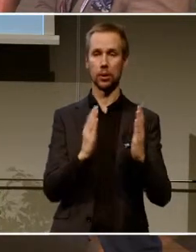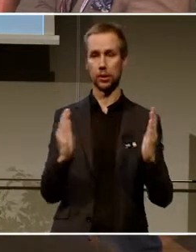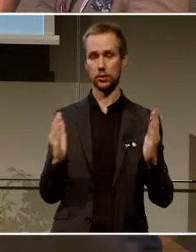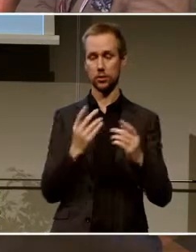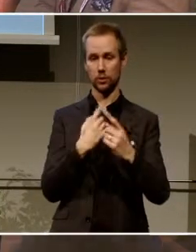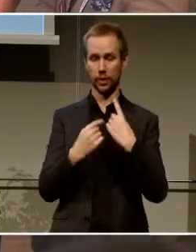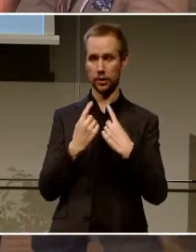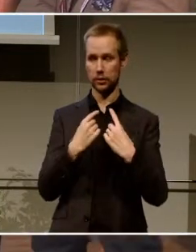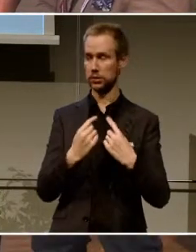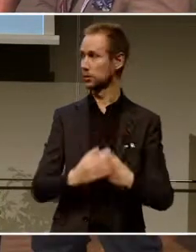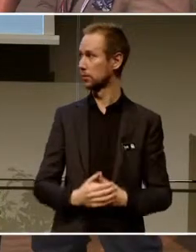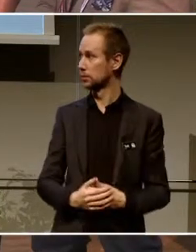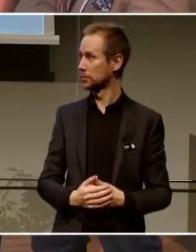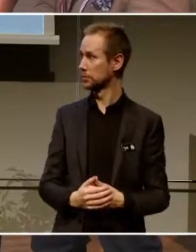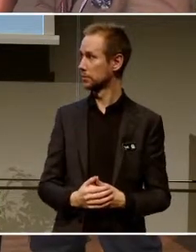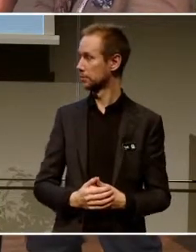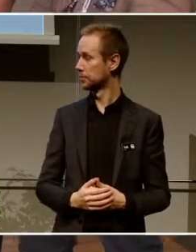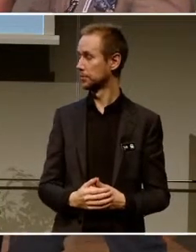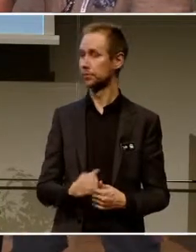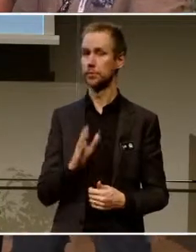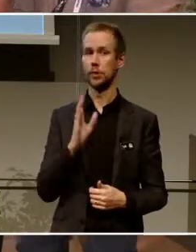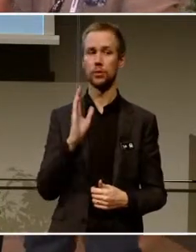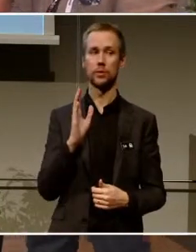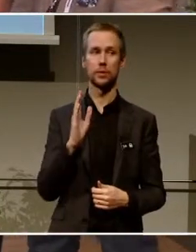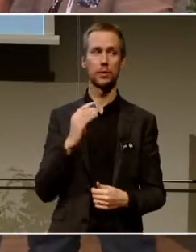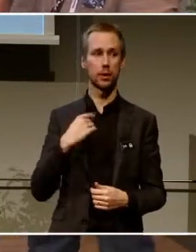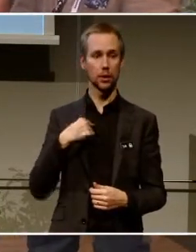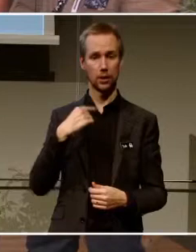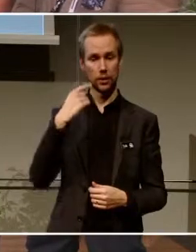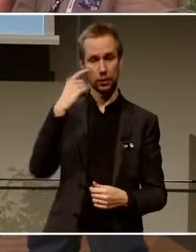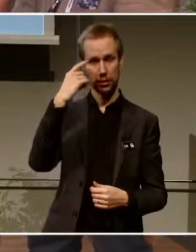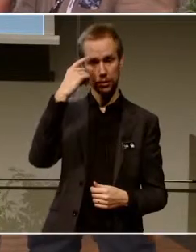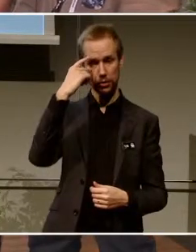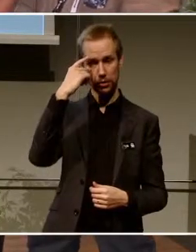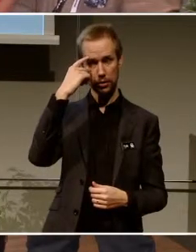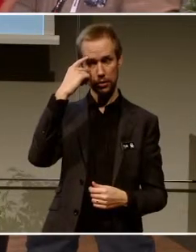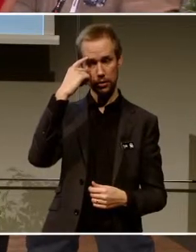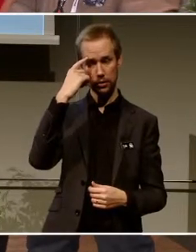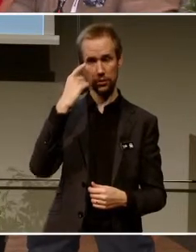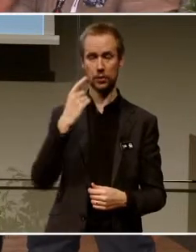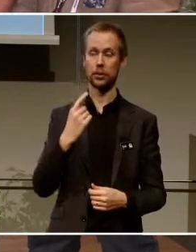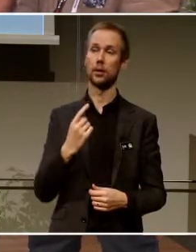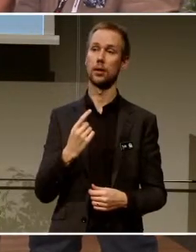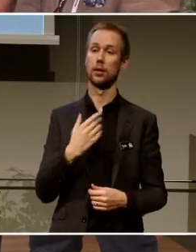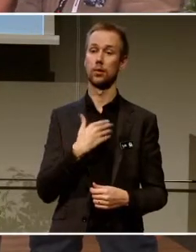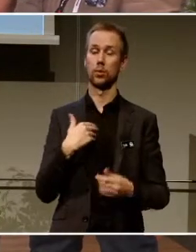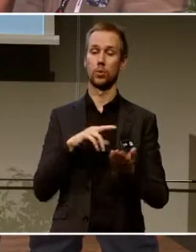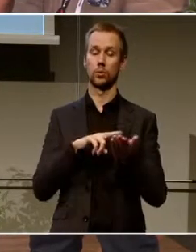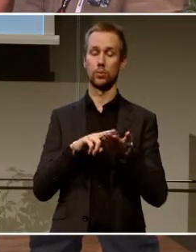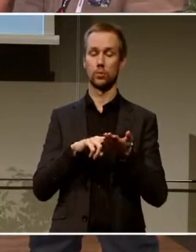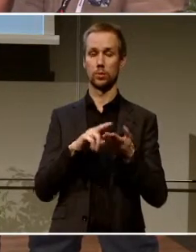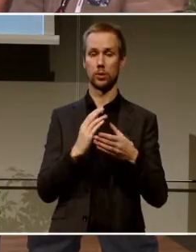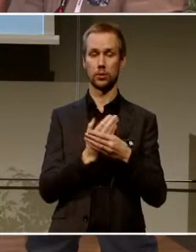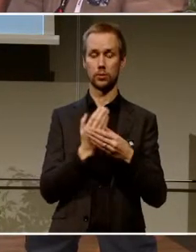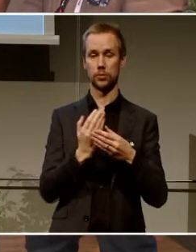Mm. Det är en sån tur att ni är här, Josefin. Jag tänker att vi har ju lite kommit förbi det på ett sätt i Helsingborg faktiskt, i det projektet som vi